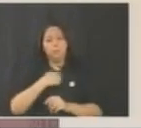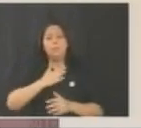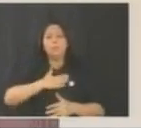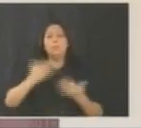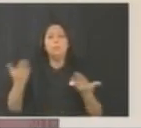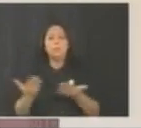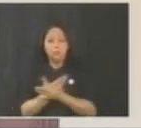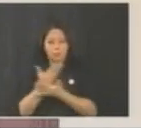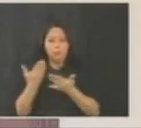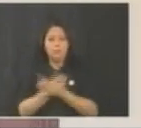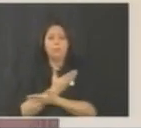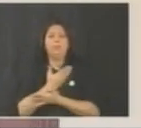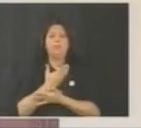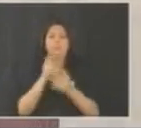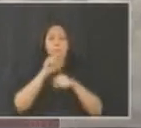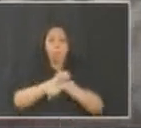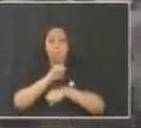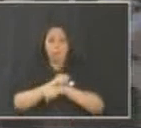paglalakbay.